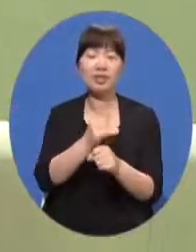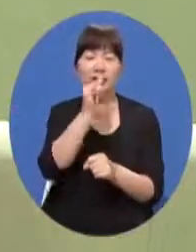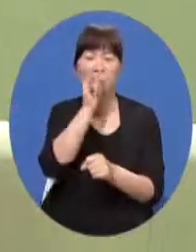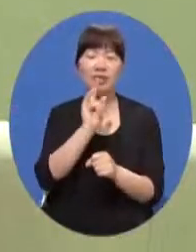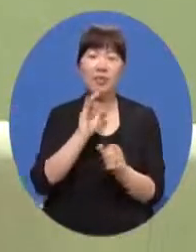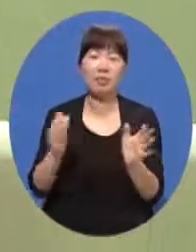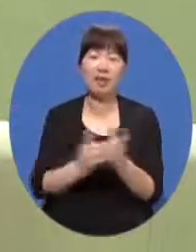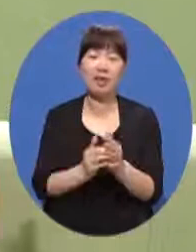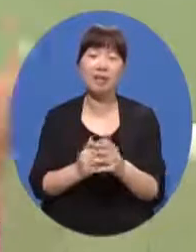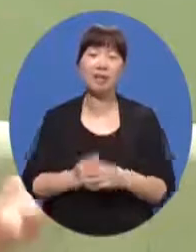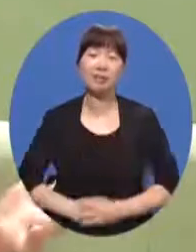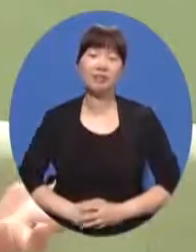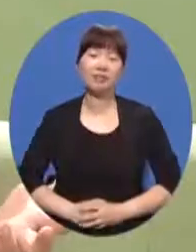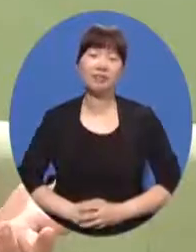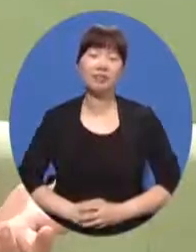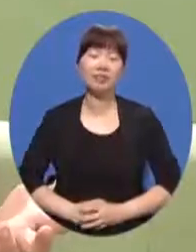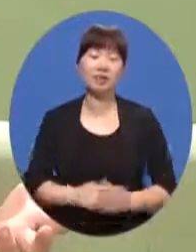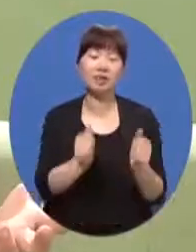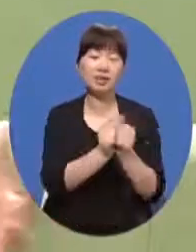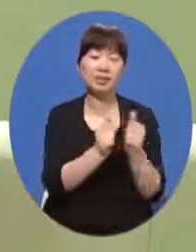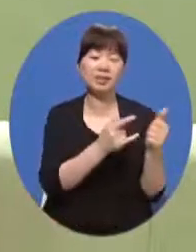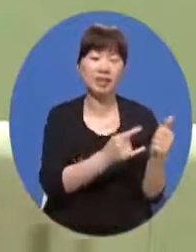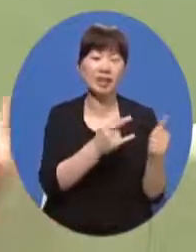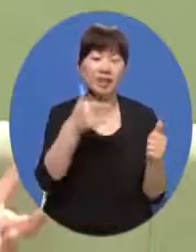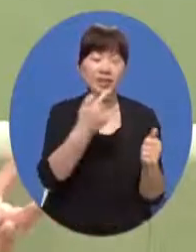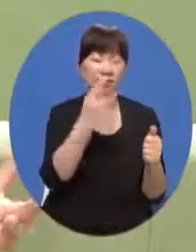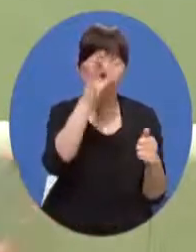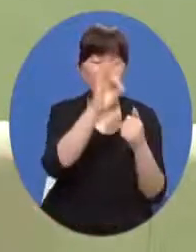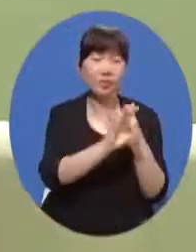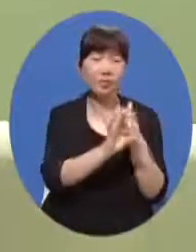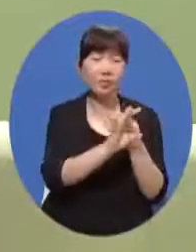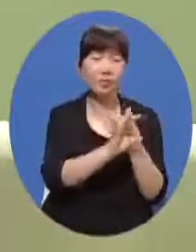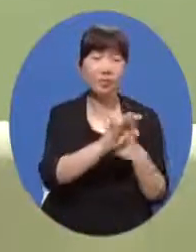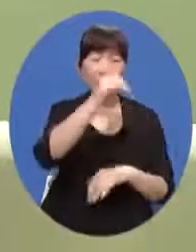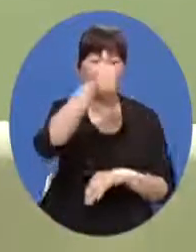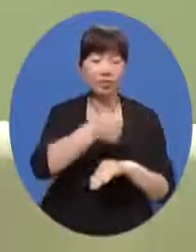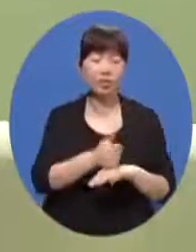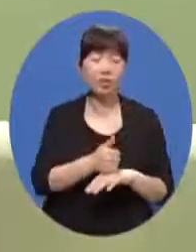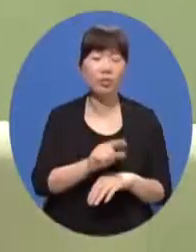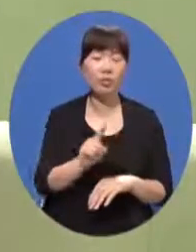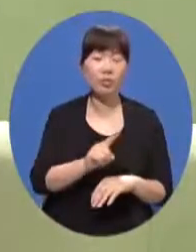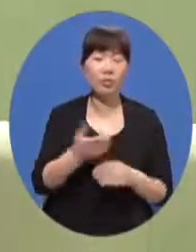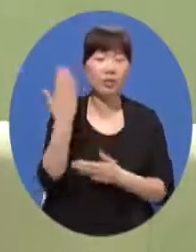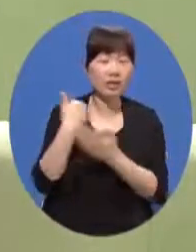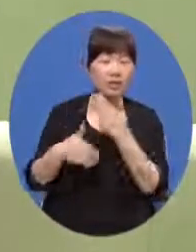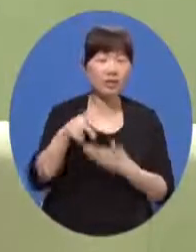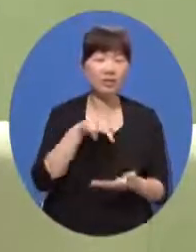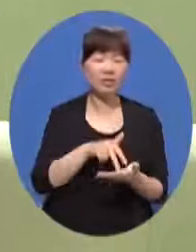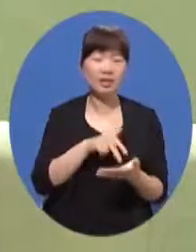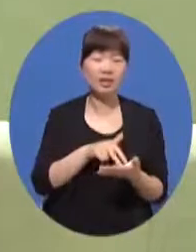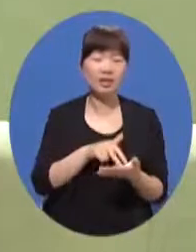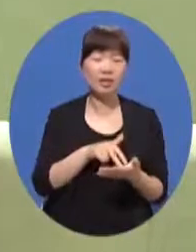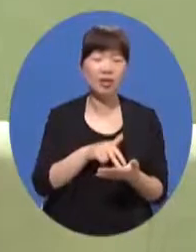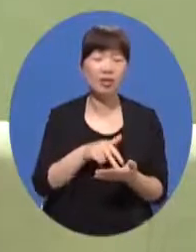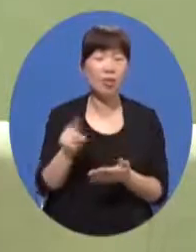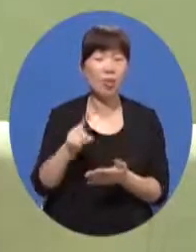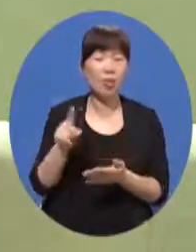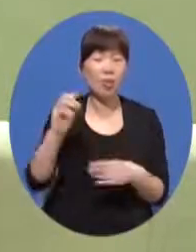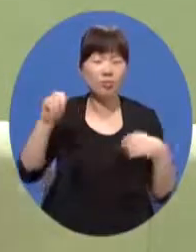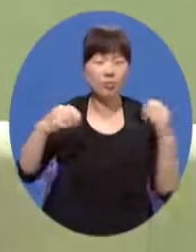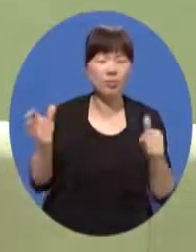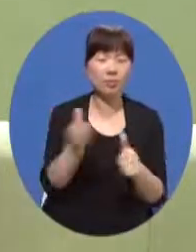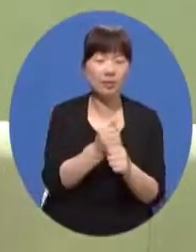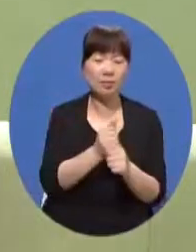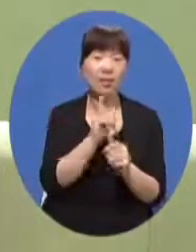겁니다. 그래서 남자들의 뇌는 체제화, 결국은 그 당시에는 남자들이 수렵을 해요. 네.